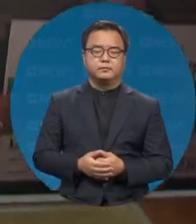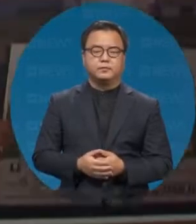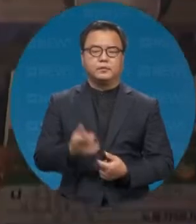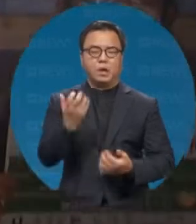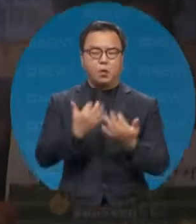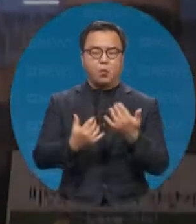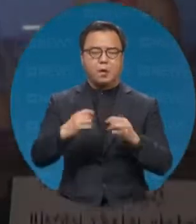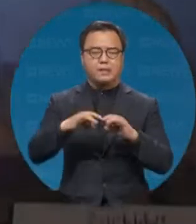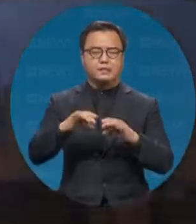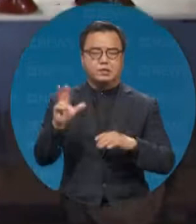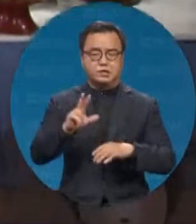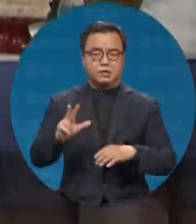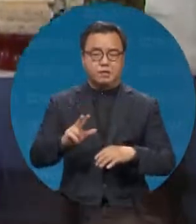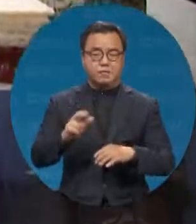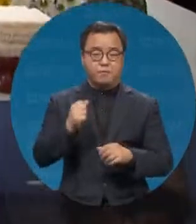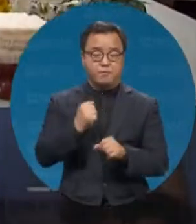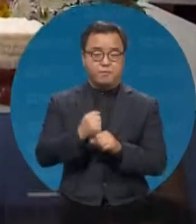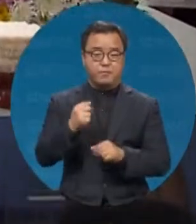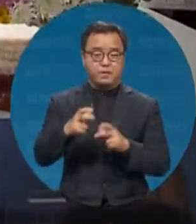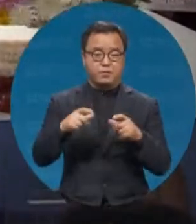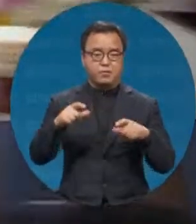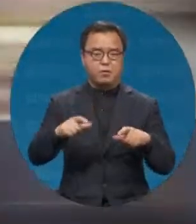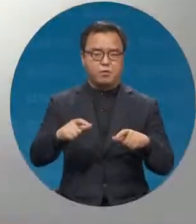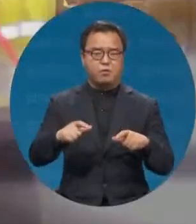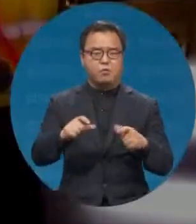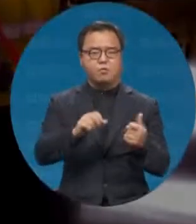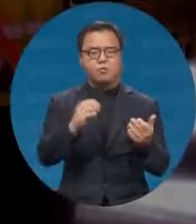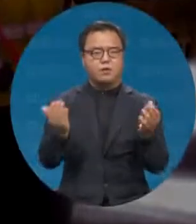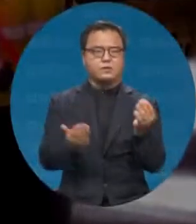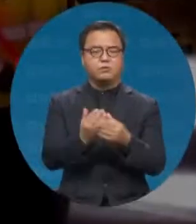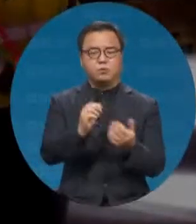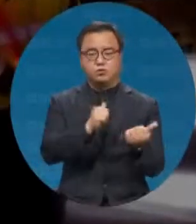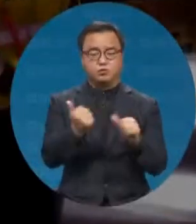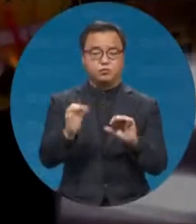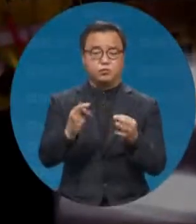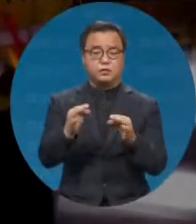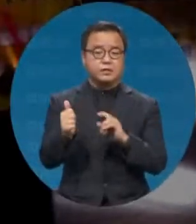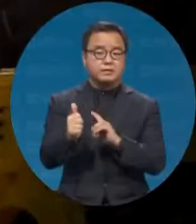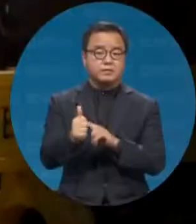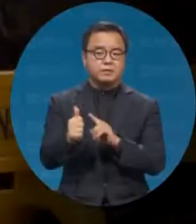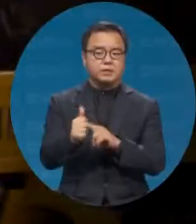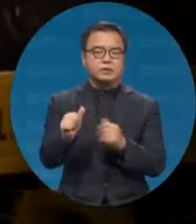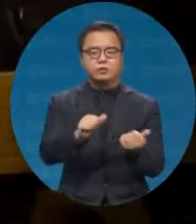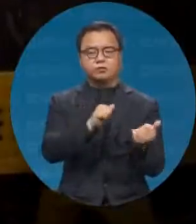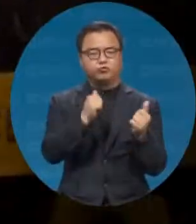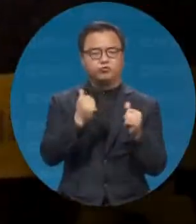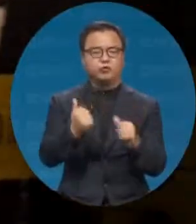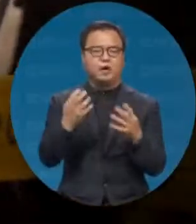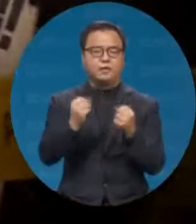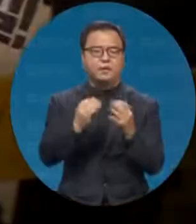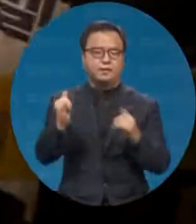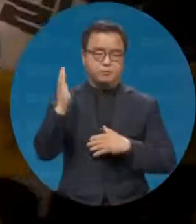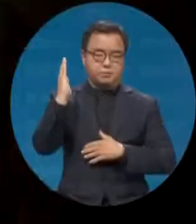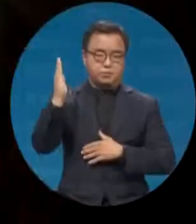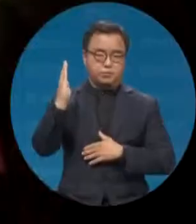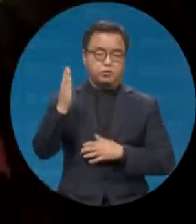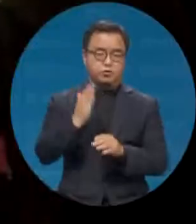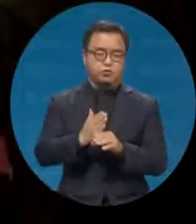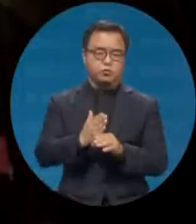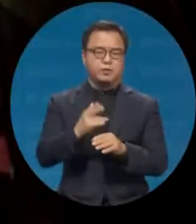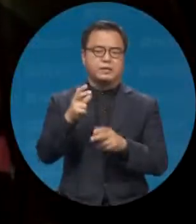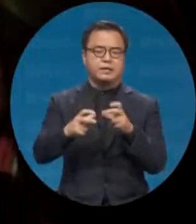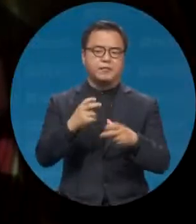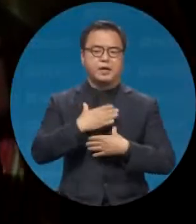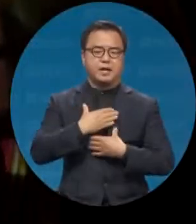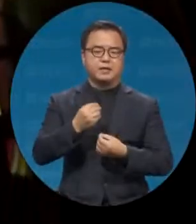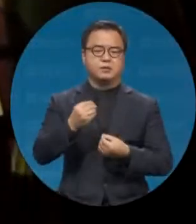화력발전소에서 사고로 목숨을 잃은 김용균. 그의 죽음은 수많은 논의 끝에 산업안전보건법